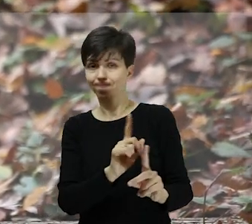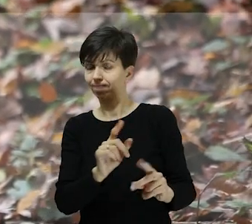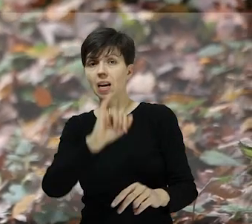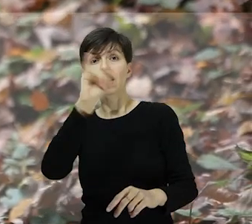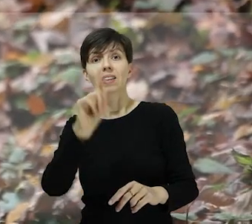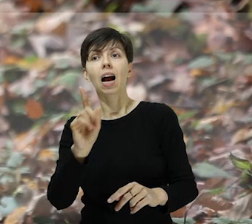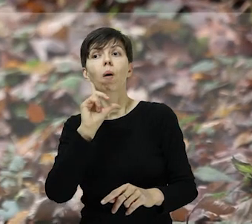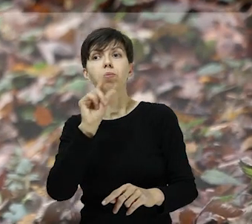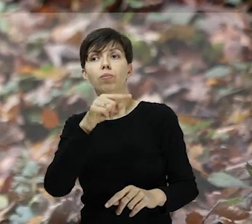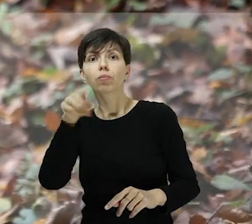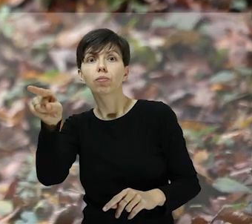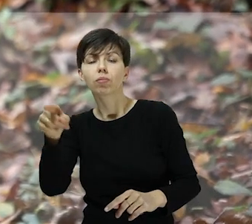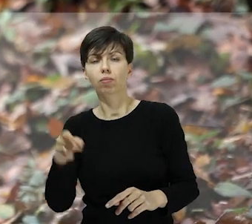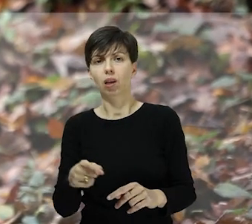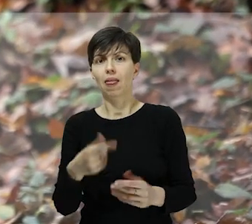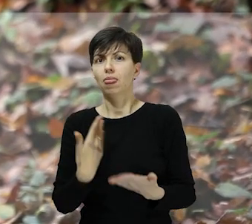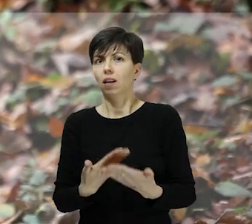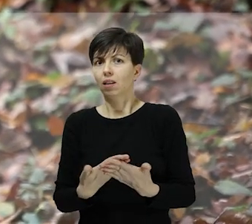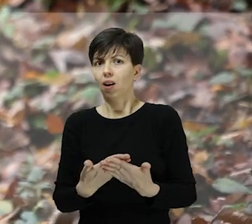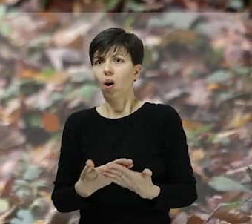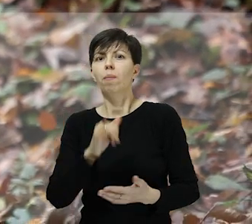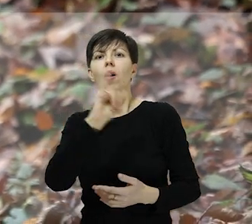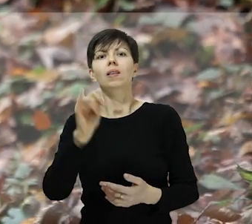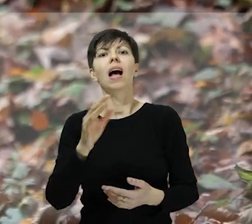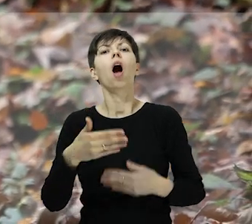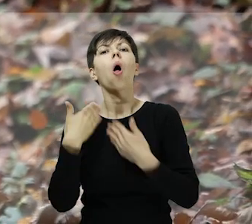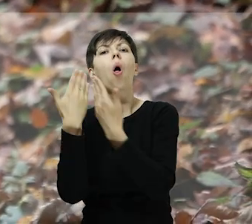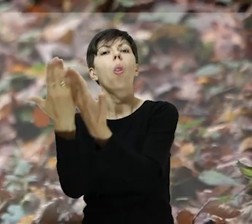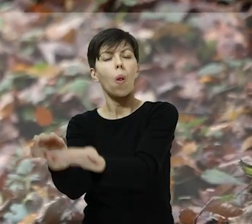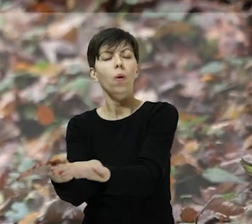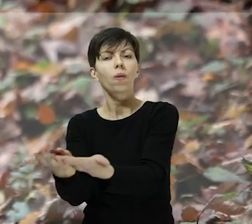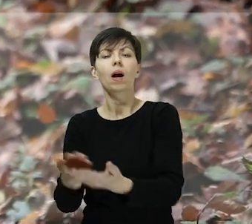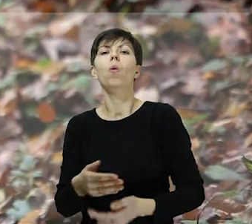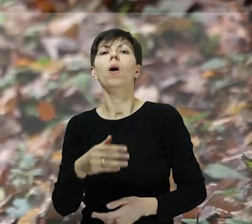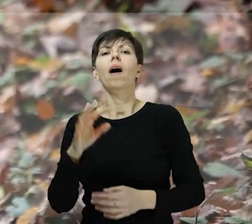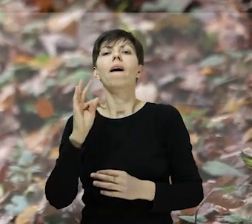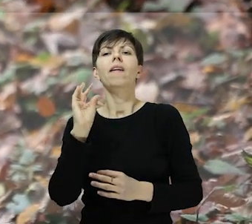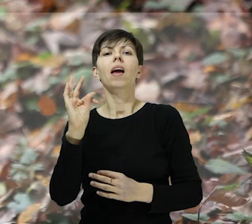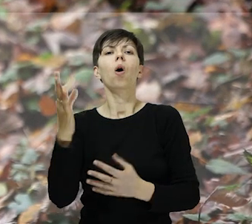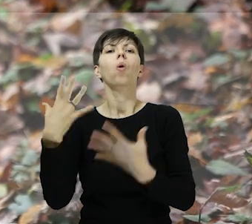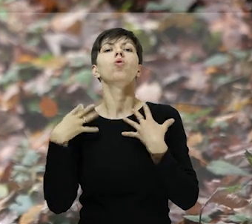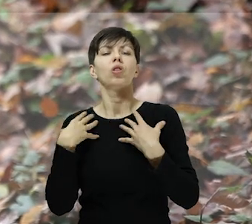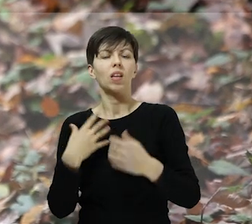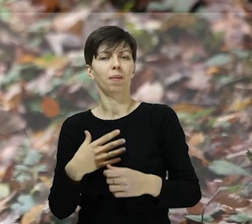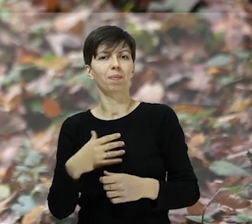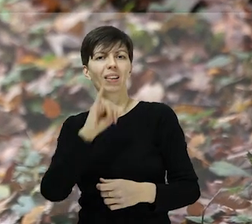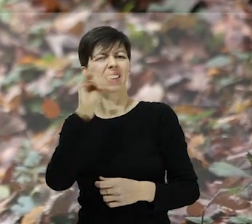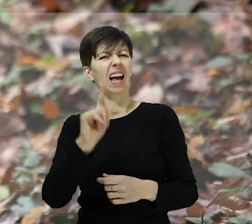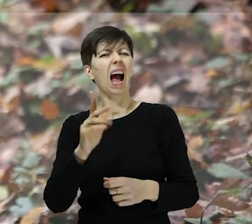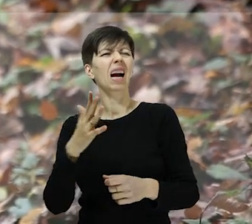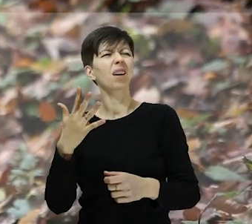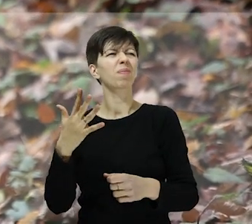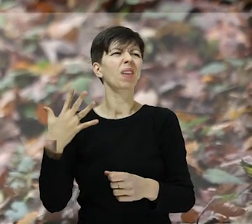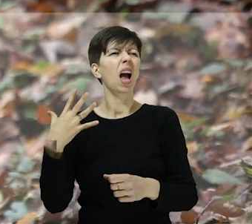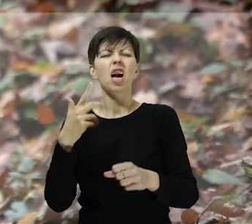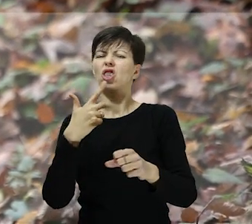wrócił, bo Izaak zaczął żyć swoim własnym życiem. Miał 37 lat, jak mówi tradycja